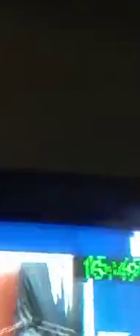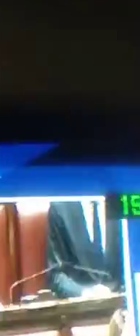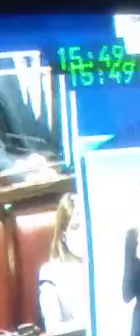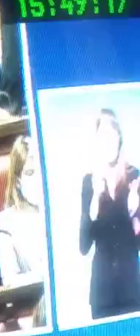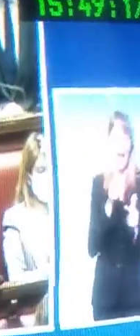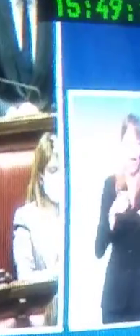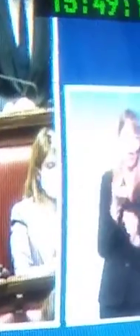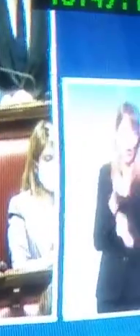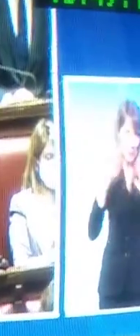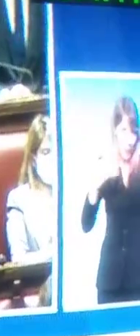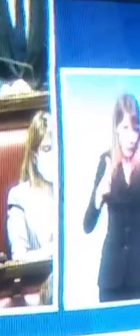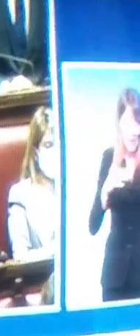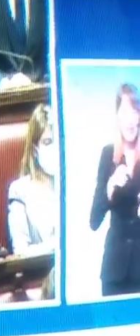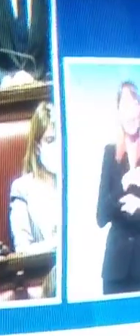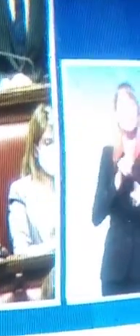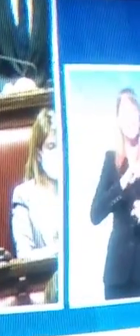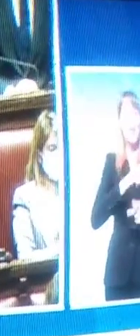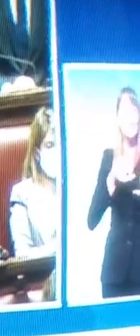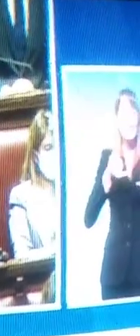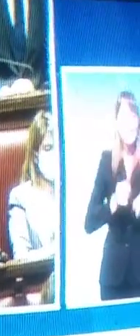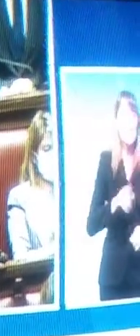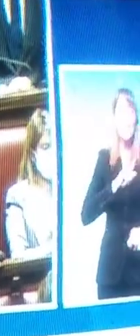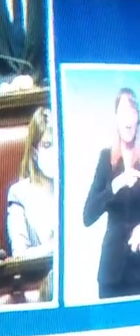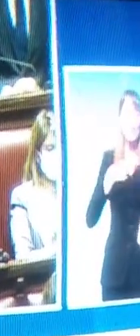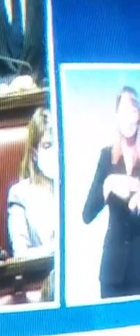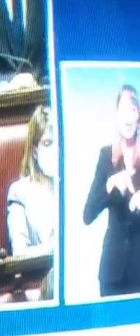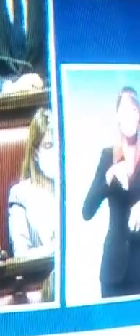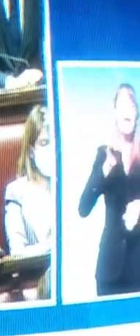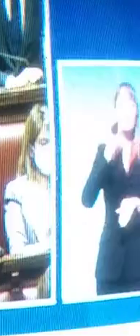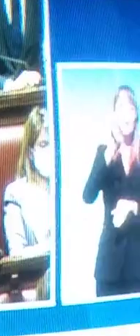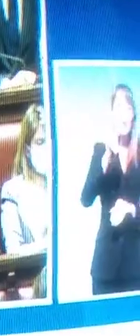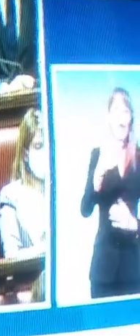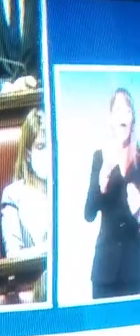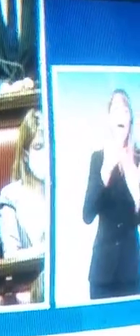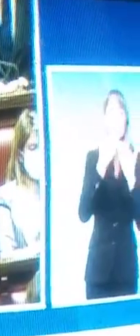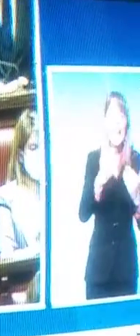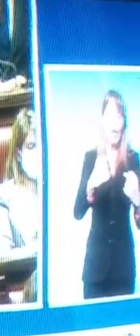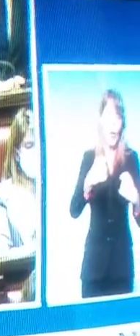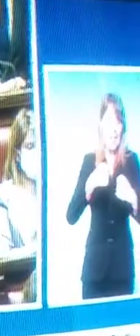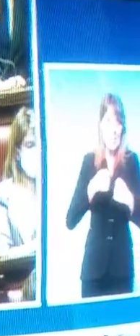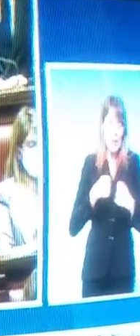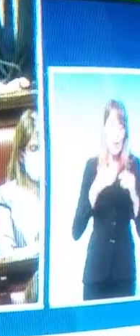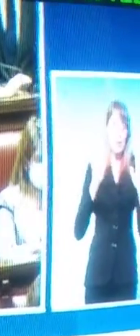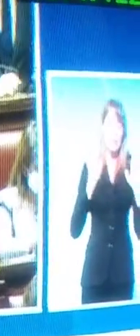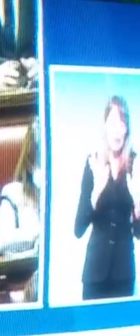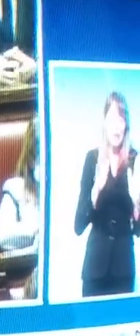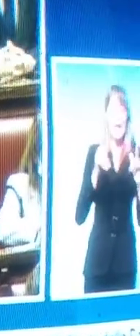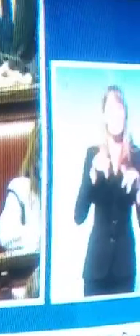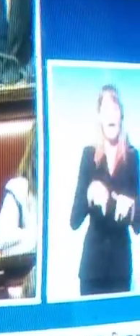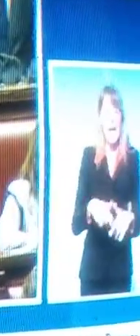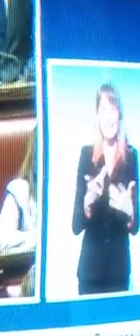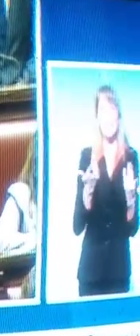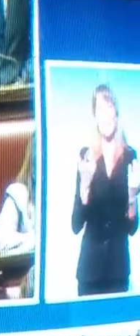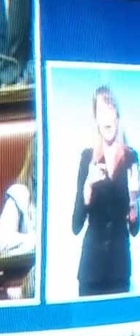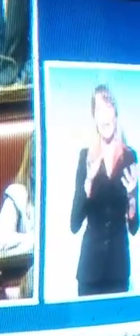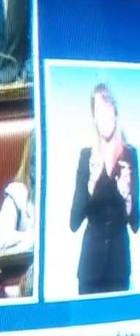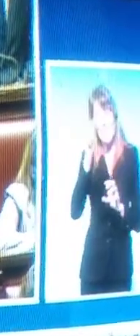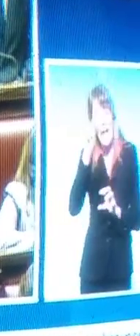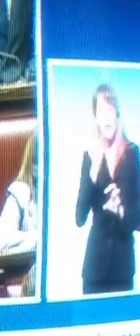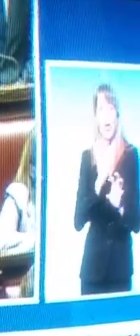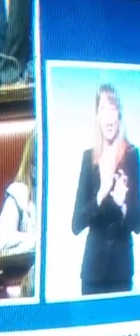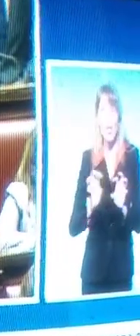di truffa di Stato che renderanno l'Italia ancora terreno conquista dei banchieri privati che per